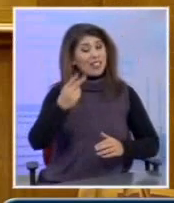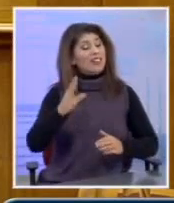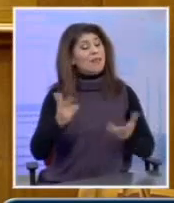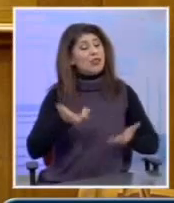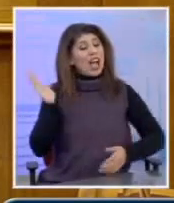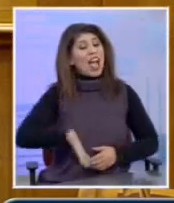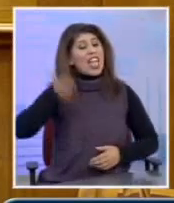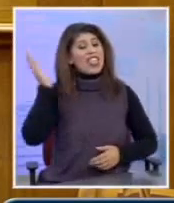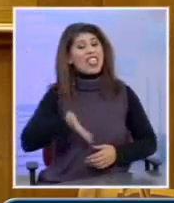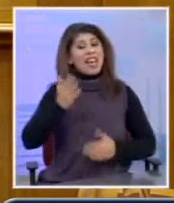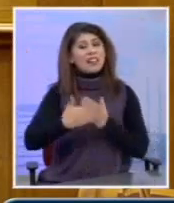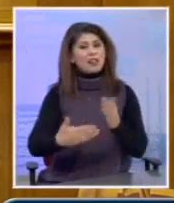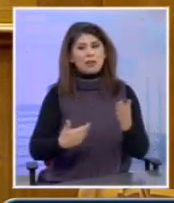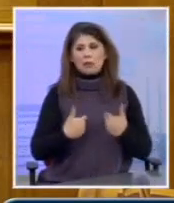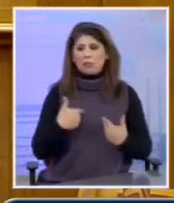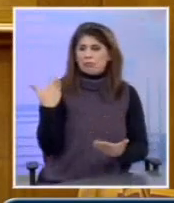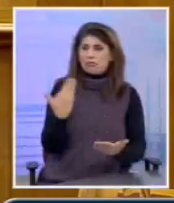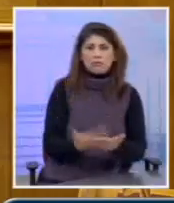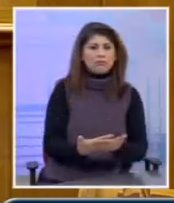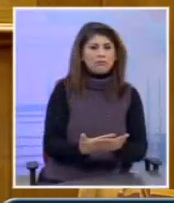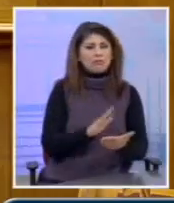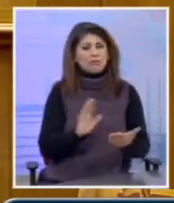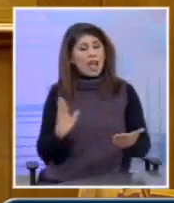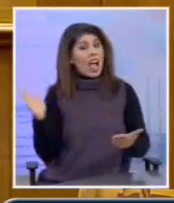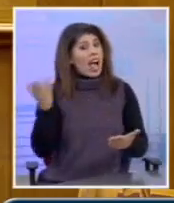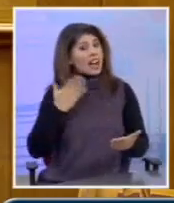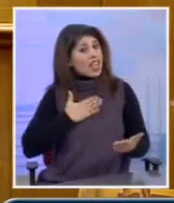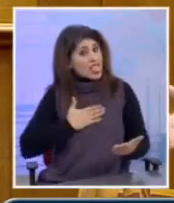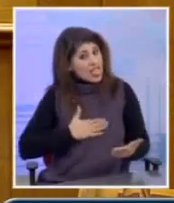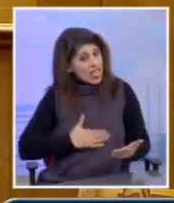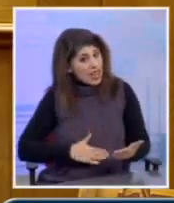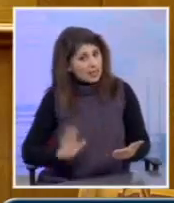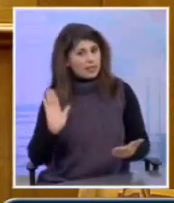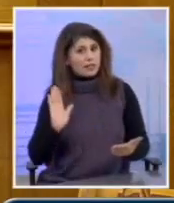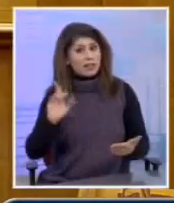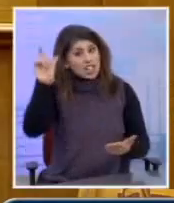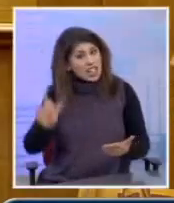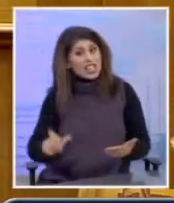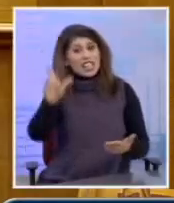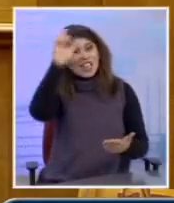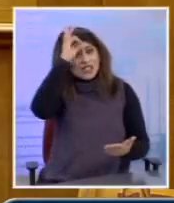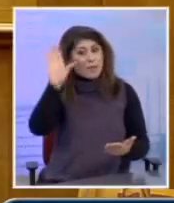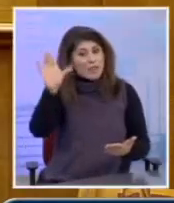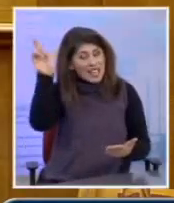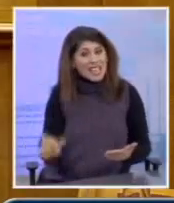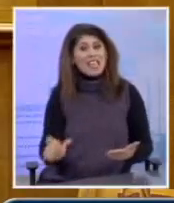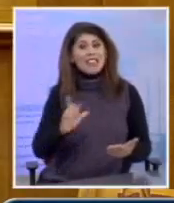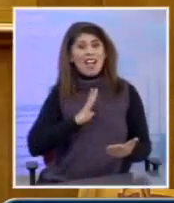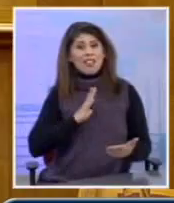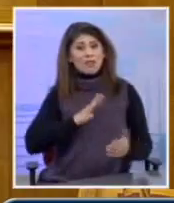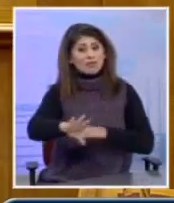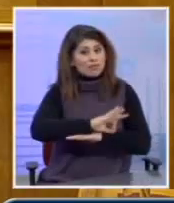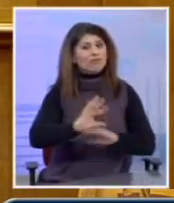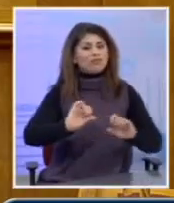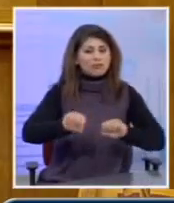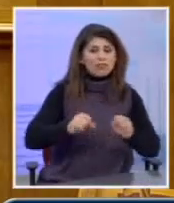κάποιοι, όμως αποδείξαμε ότι όταν κανείς θέλει, οι ίδιοι αστυνομικοί είναι, οι ίδιοι άνθρωποι είναι που σχεδιάζουν και